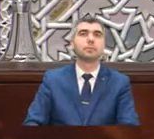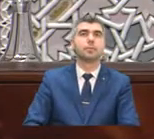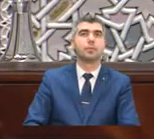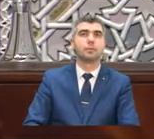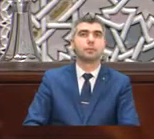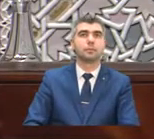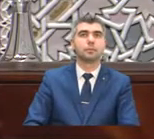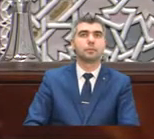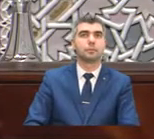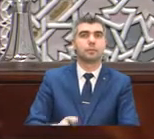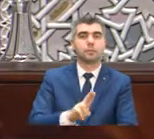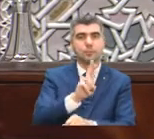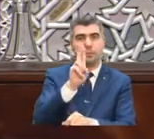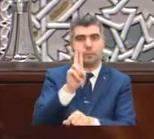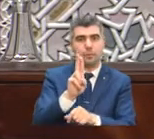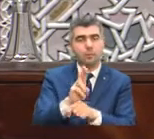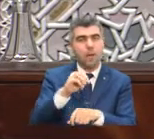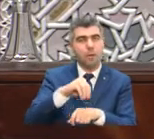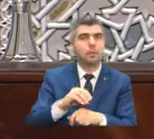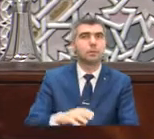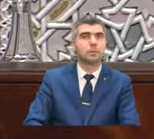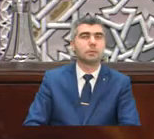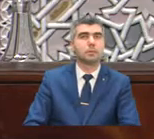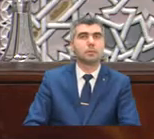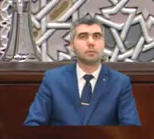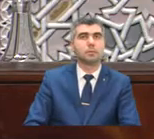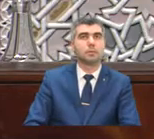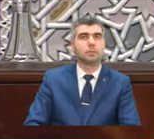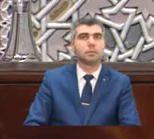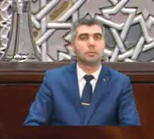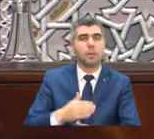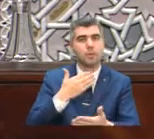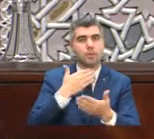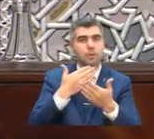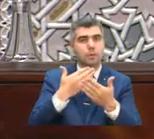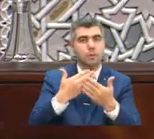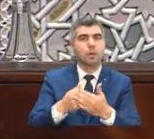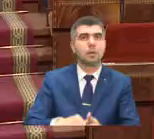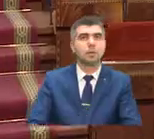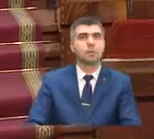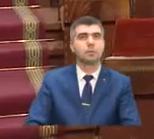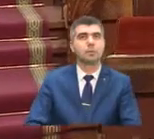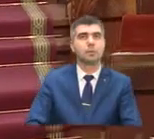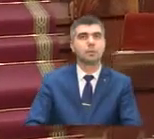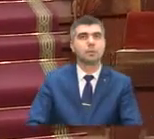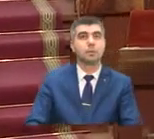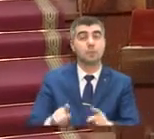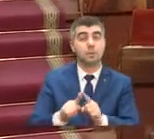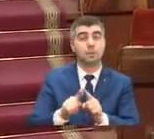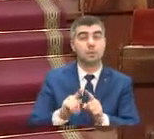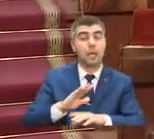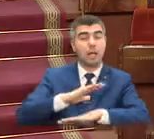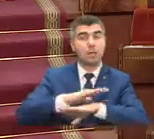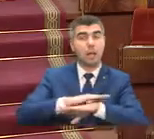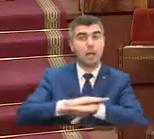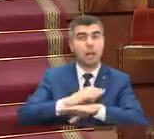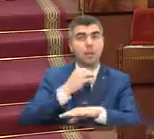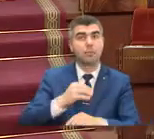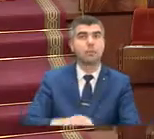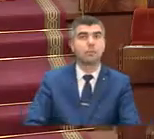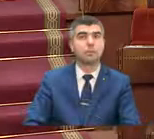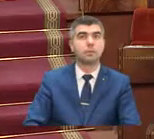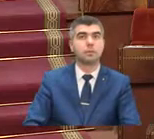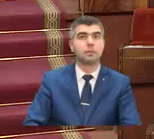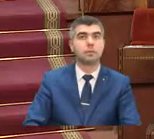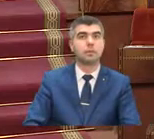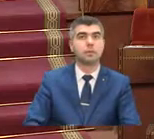آخر؟ تفضلوا سيد الرئيس. سيد ران السيد الرئيس، مع احترامي للسيد الرئيس سمضيان، أنا